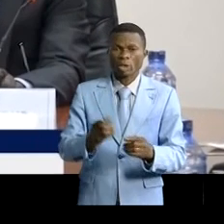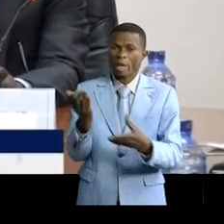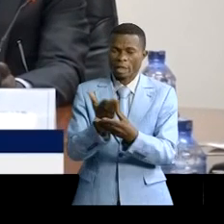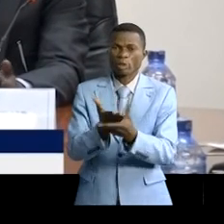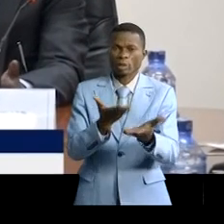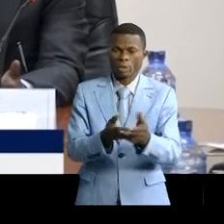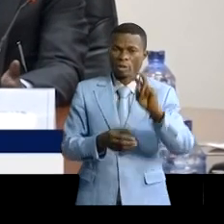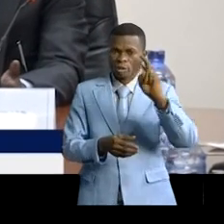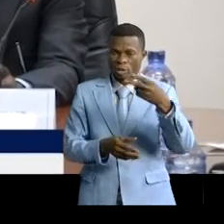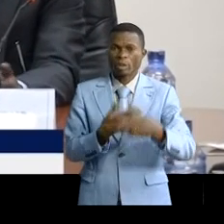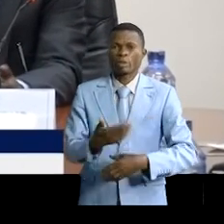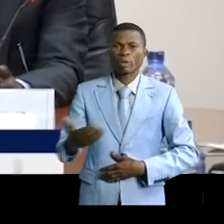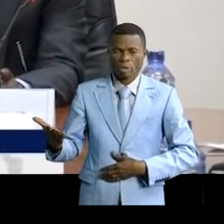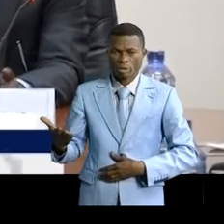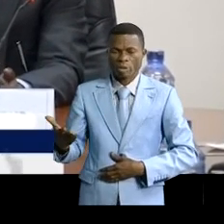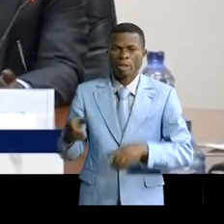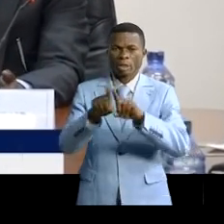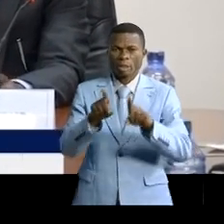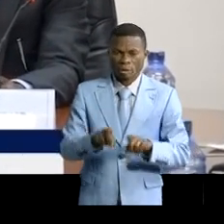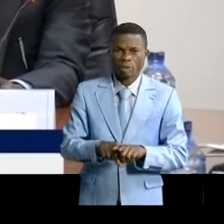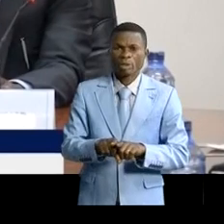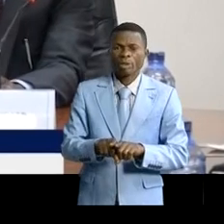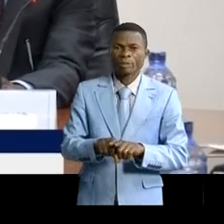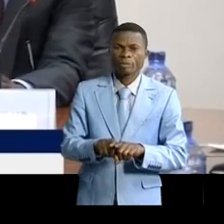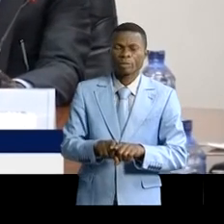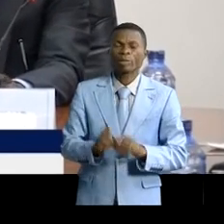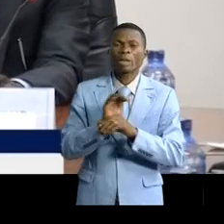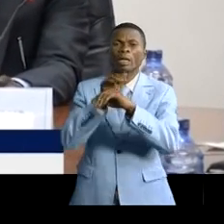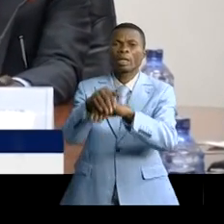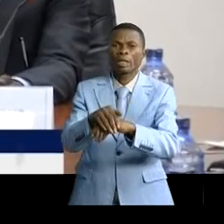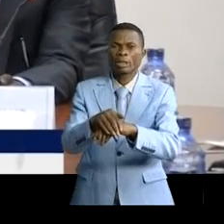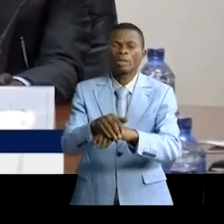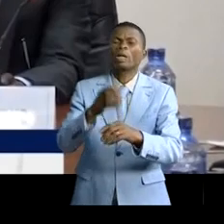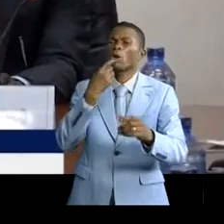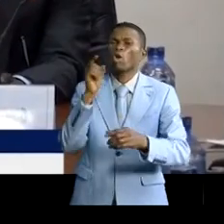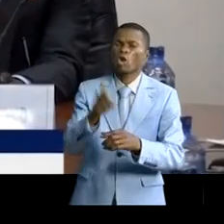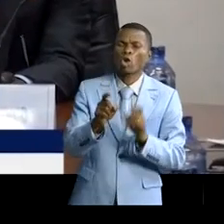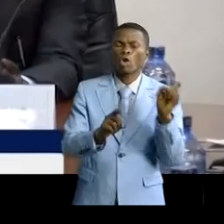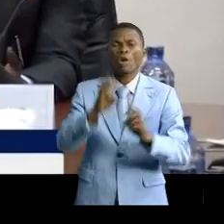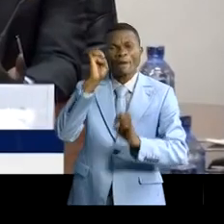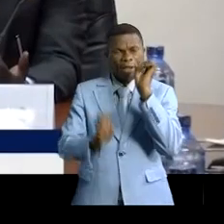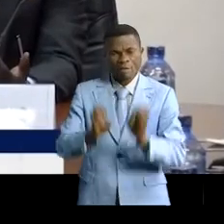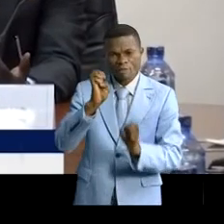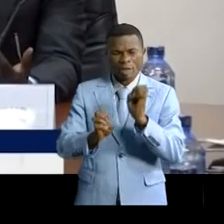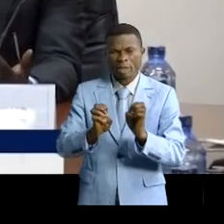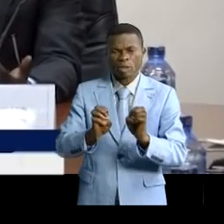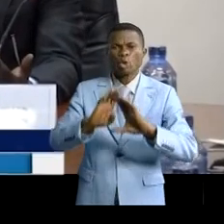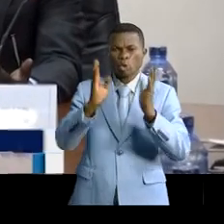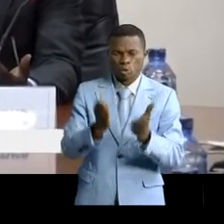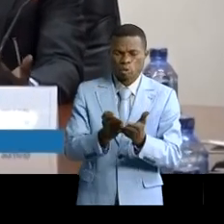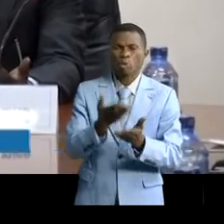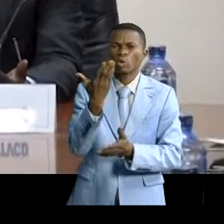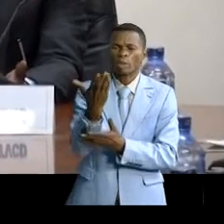route et la deuxième sera de dégager les exigences, évaluer ce que